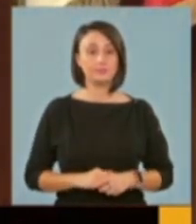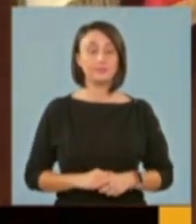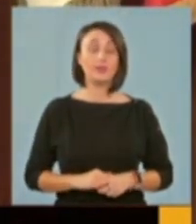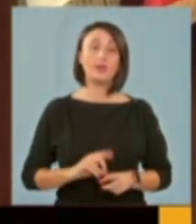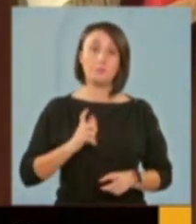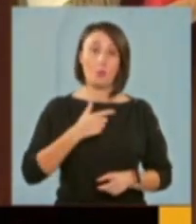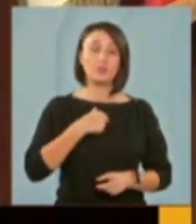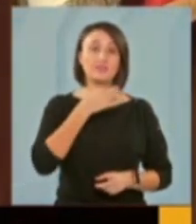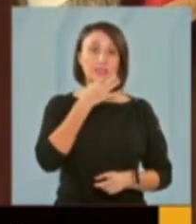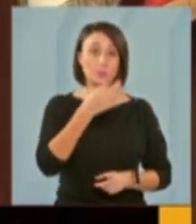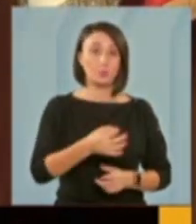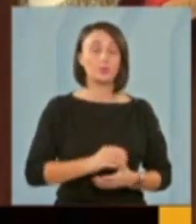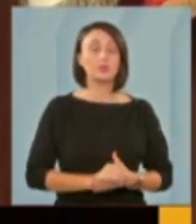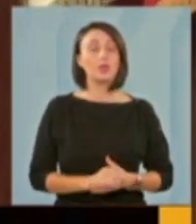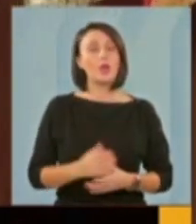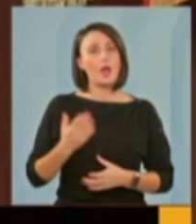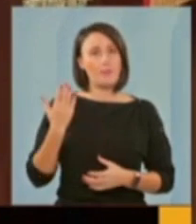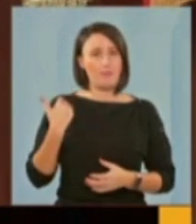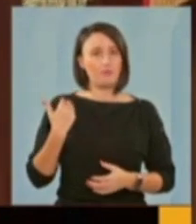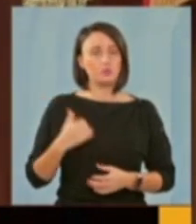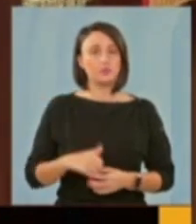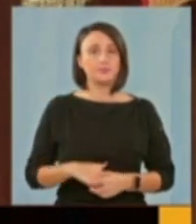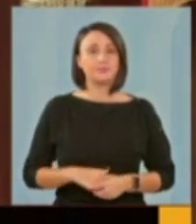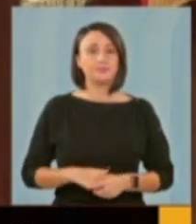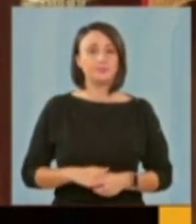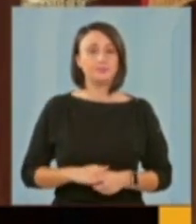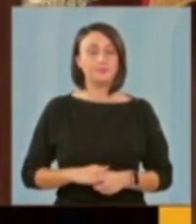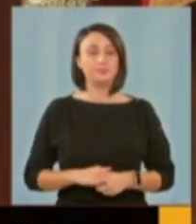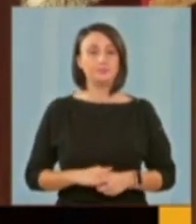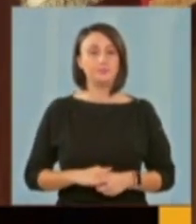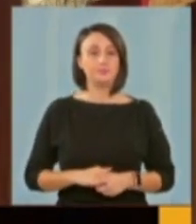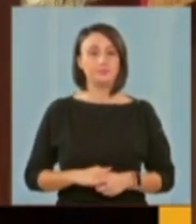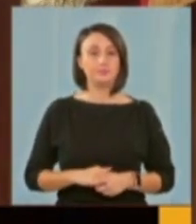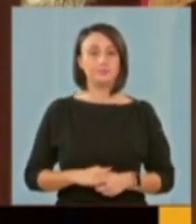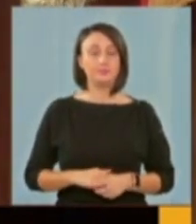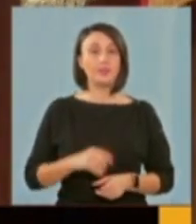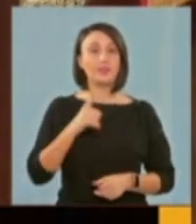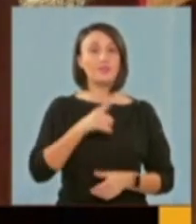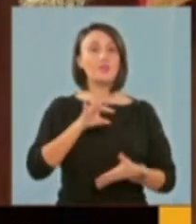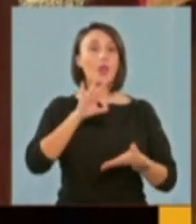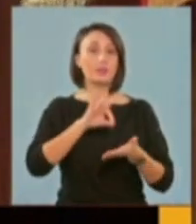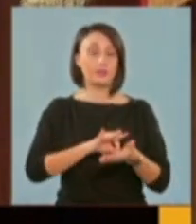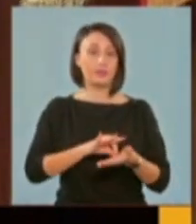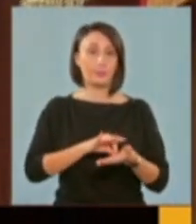Vă pot spune că am avut de fiecare dată